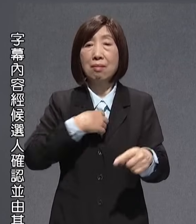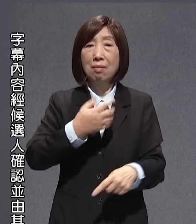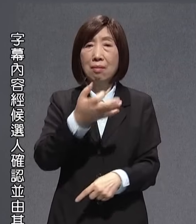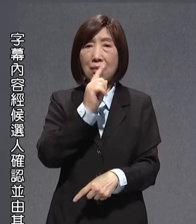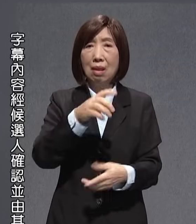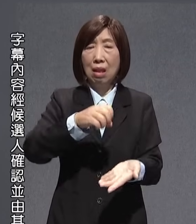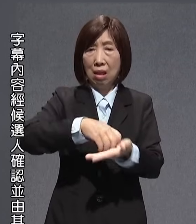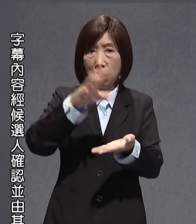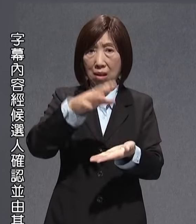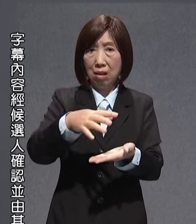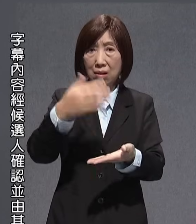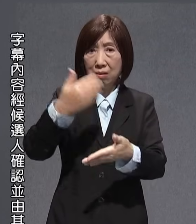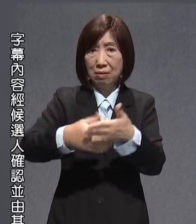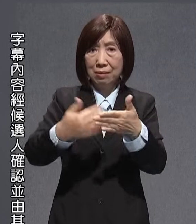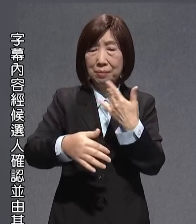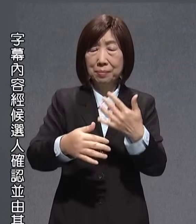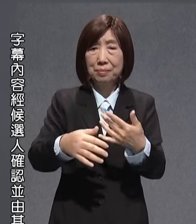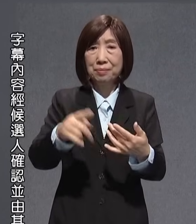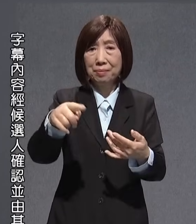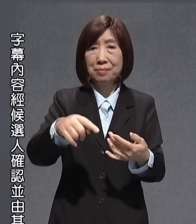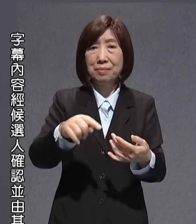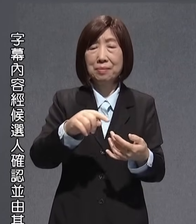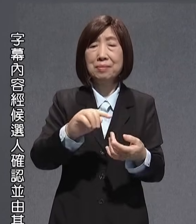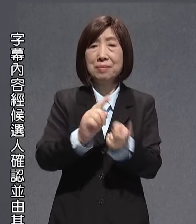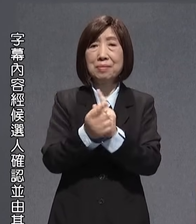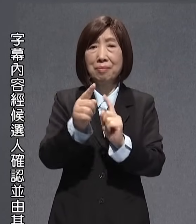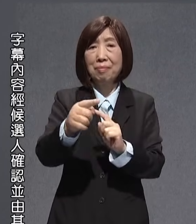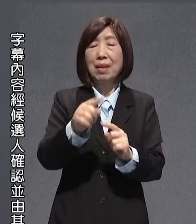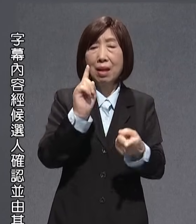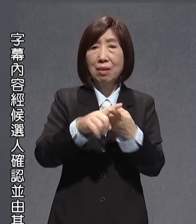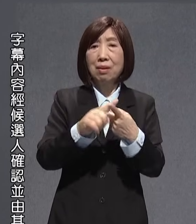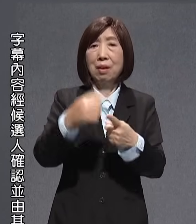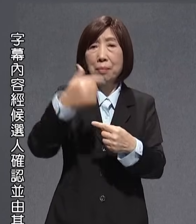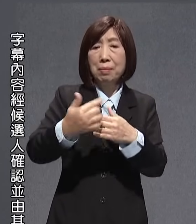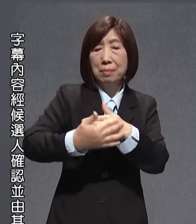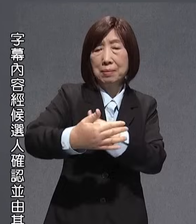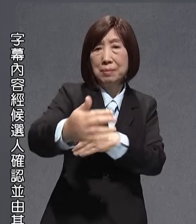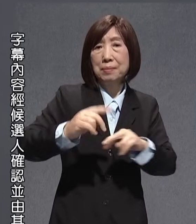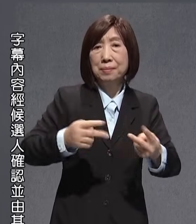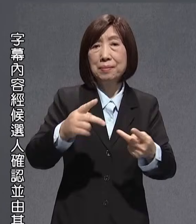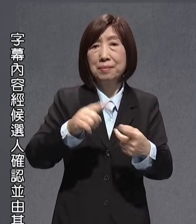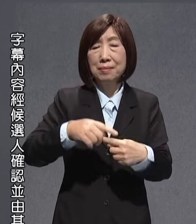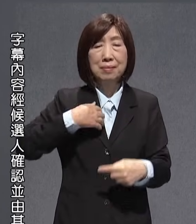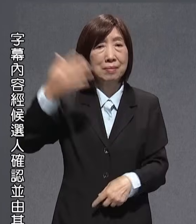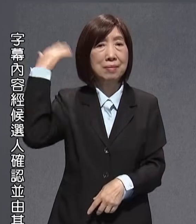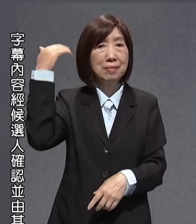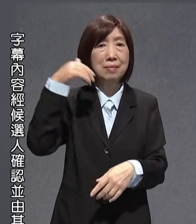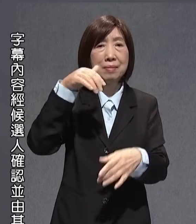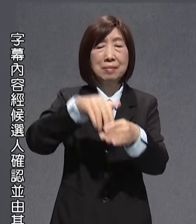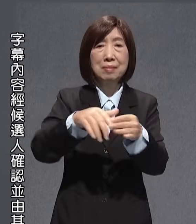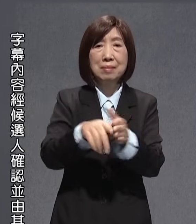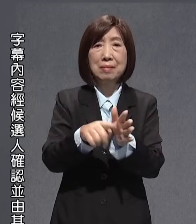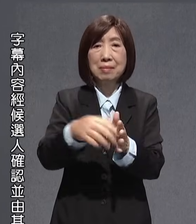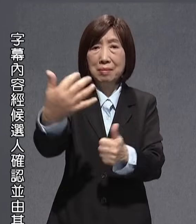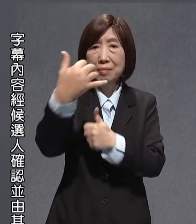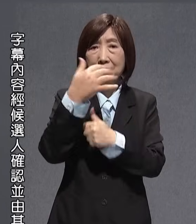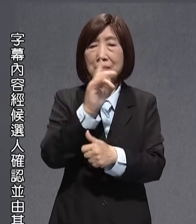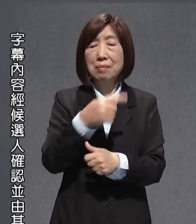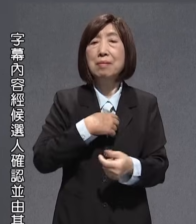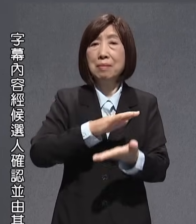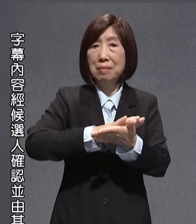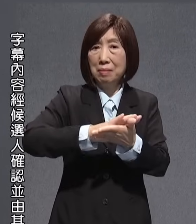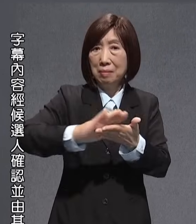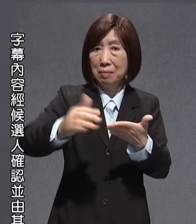们是以核减煤，以绿永续嘛。我记得我在上次选举的时候，你问过有干净的